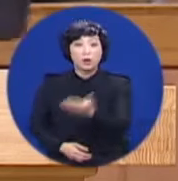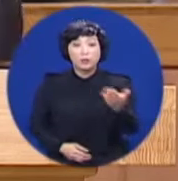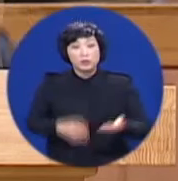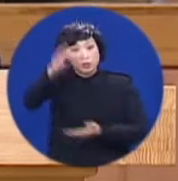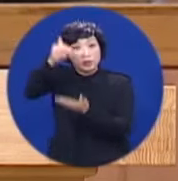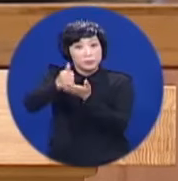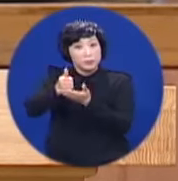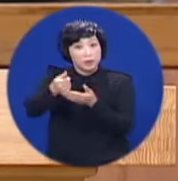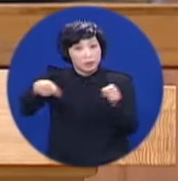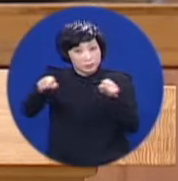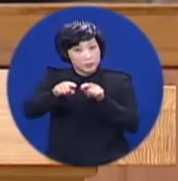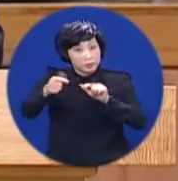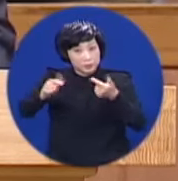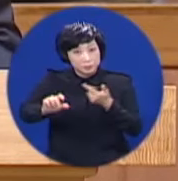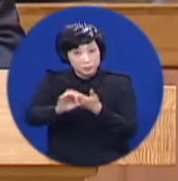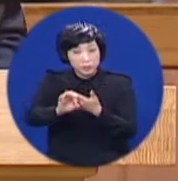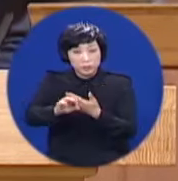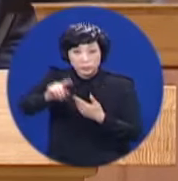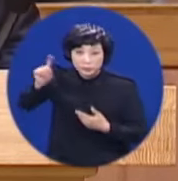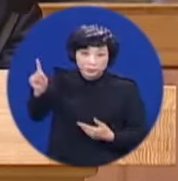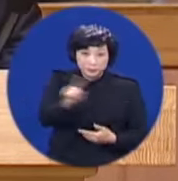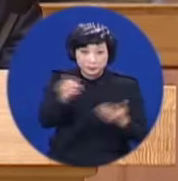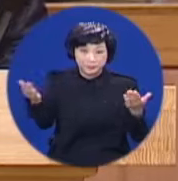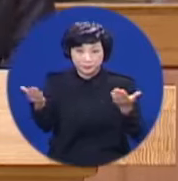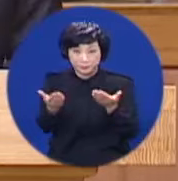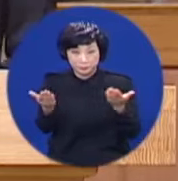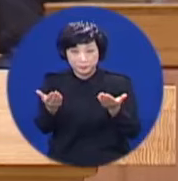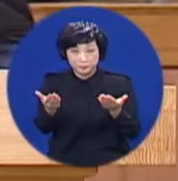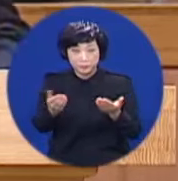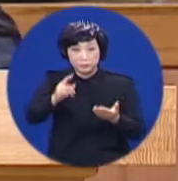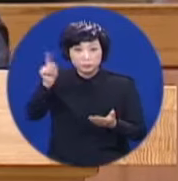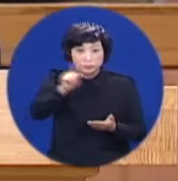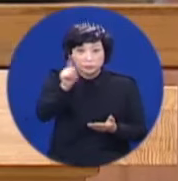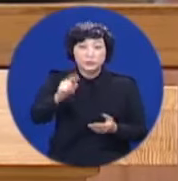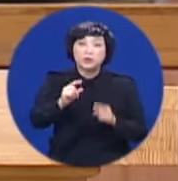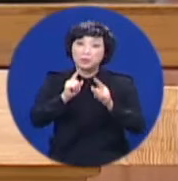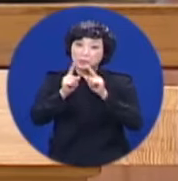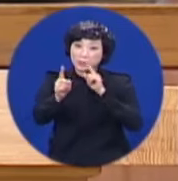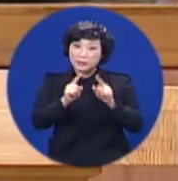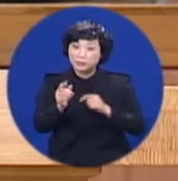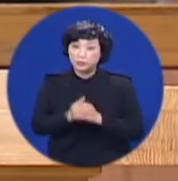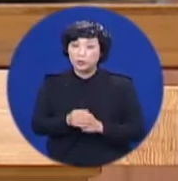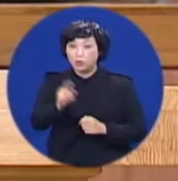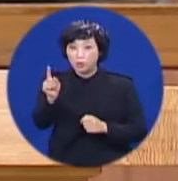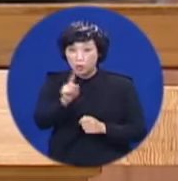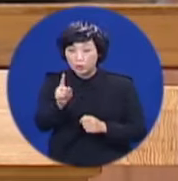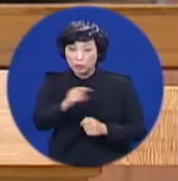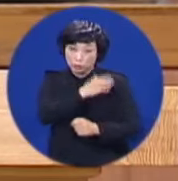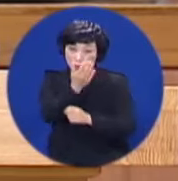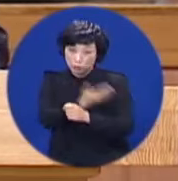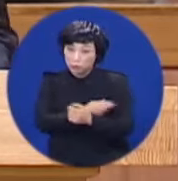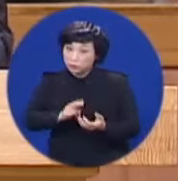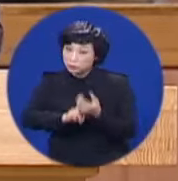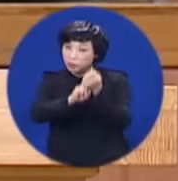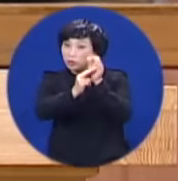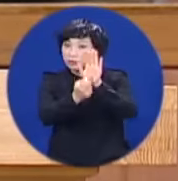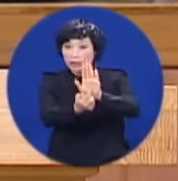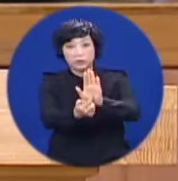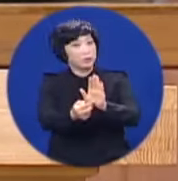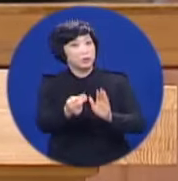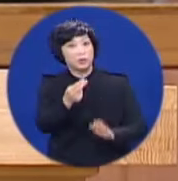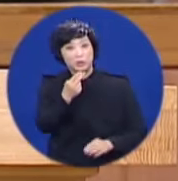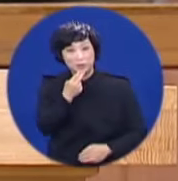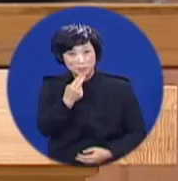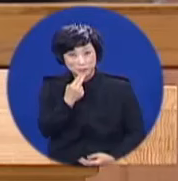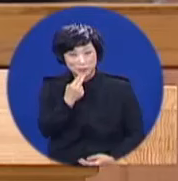성령이 아니고는 어떤 일도 어떤 말씀도 어떤 능력도